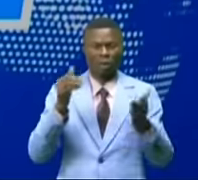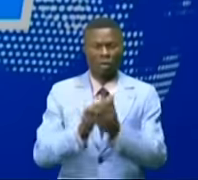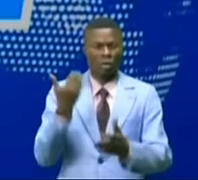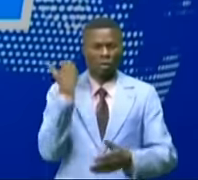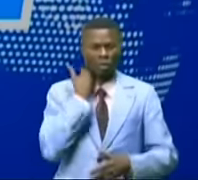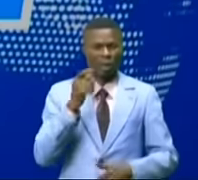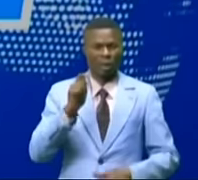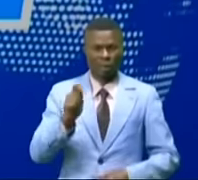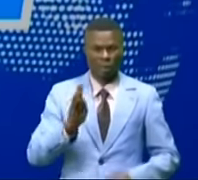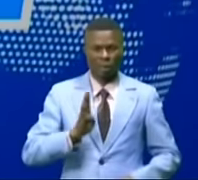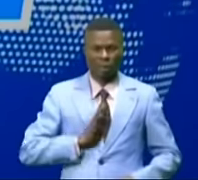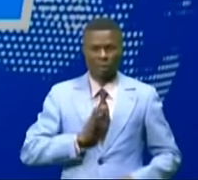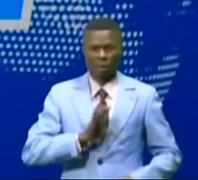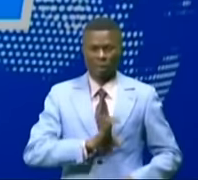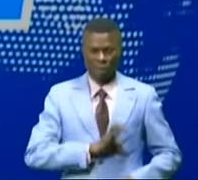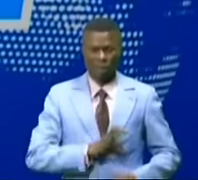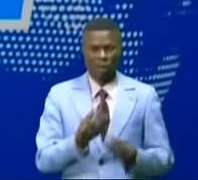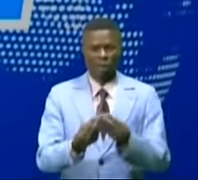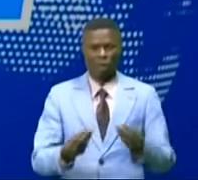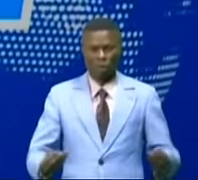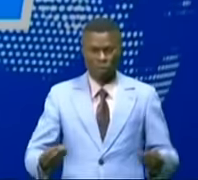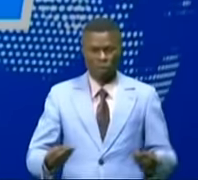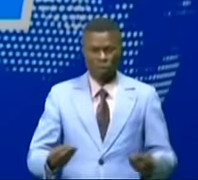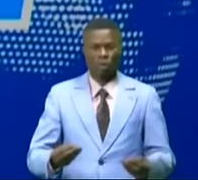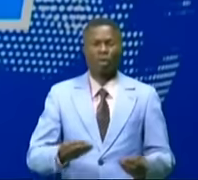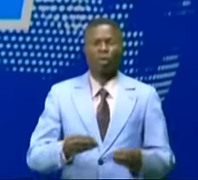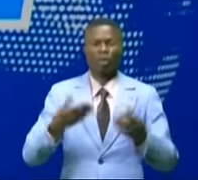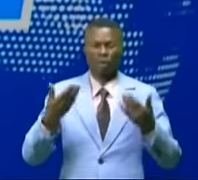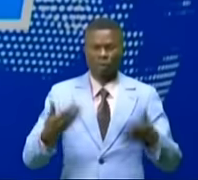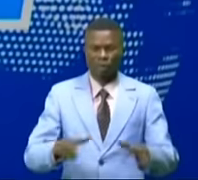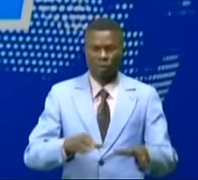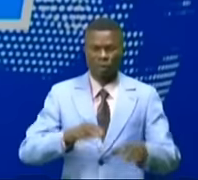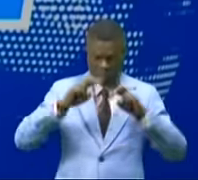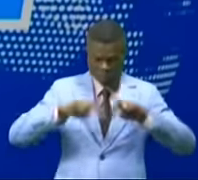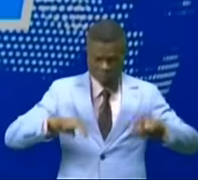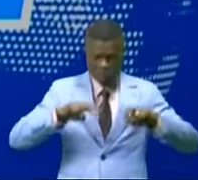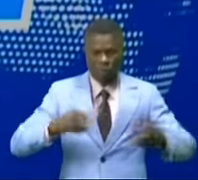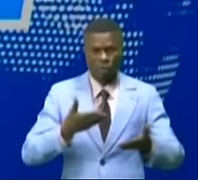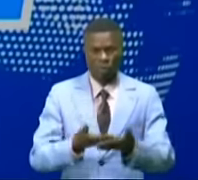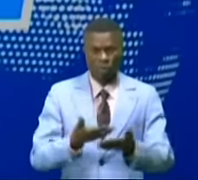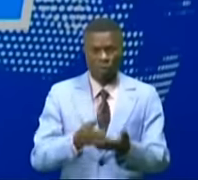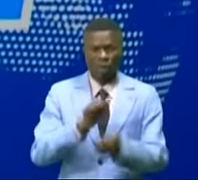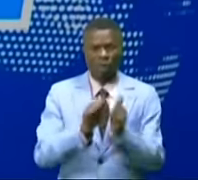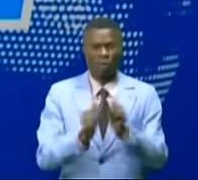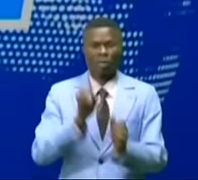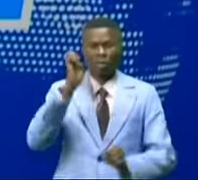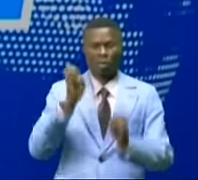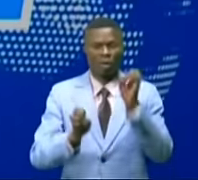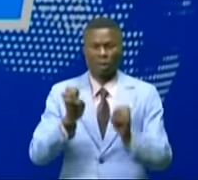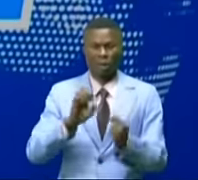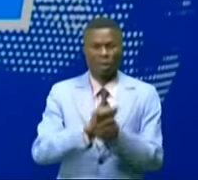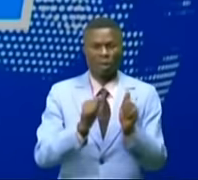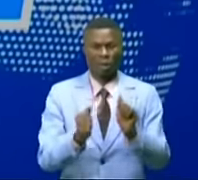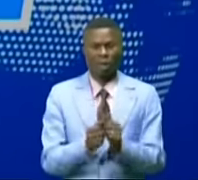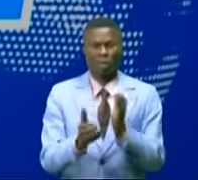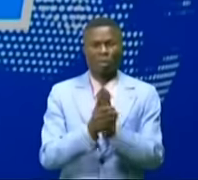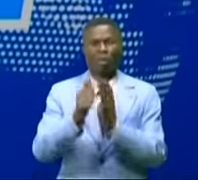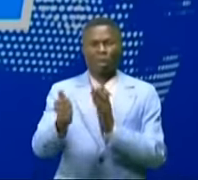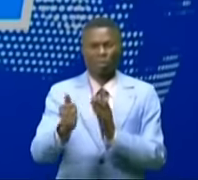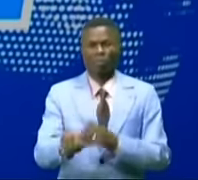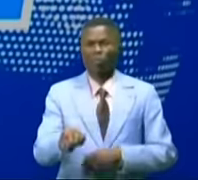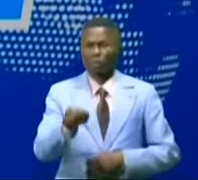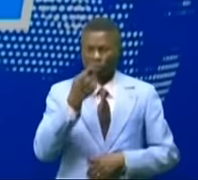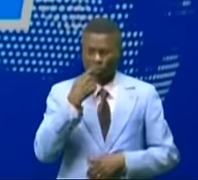le tuberculose les résultats définitifs de l'enquête sur l'évaluation de la qualité